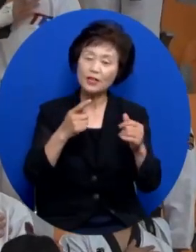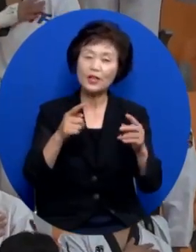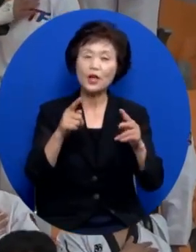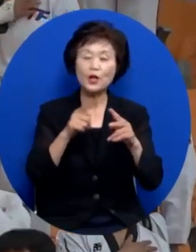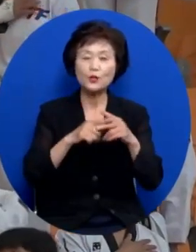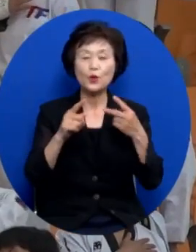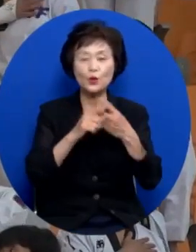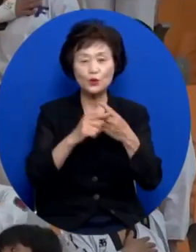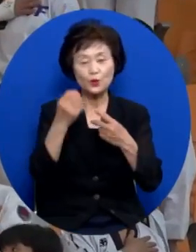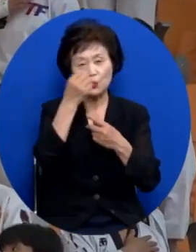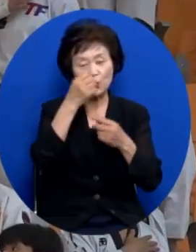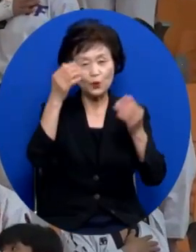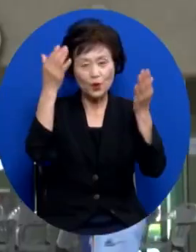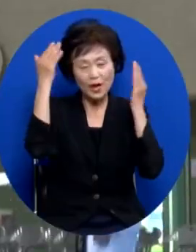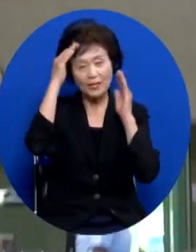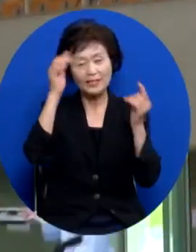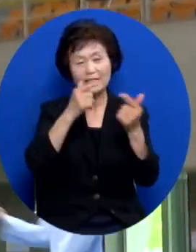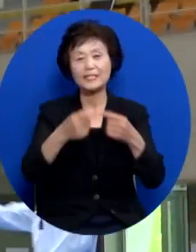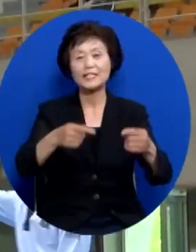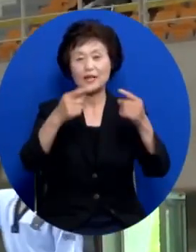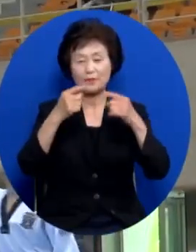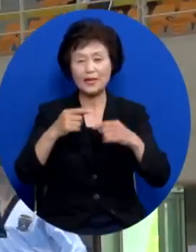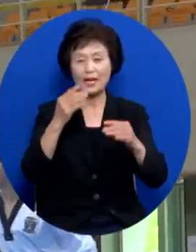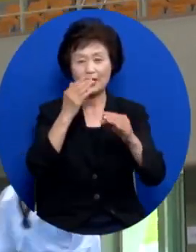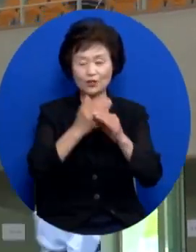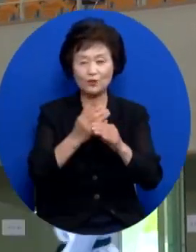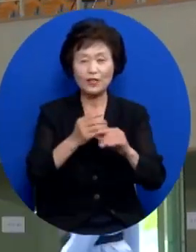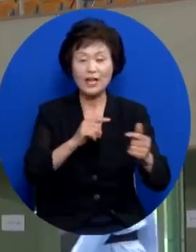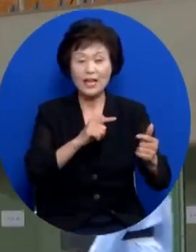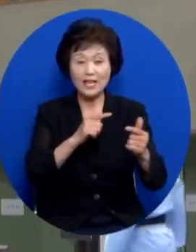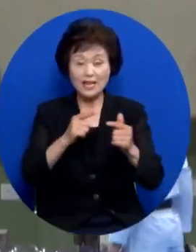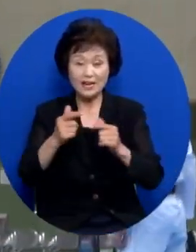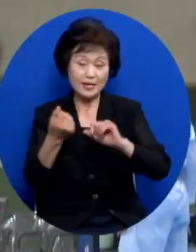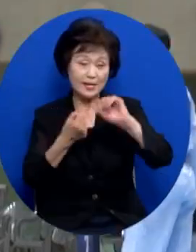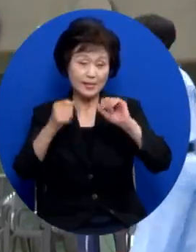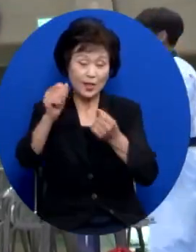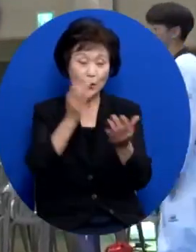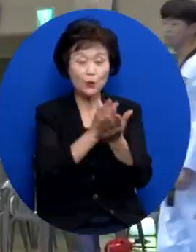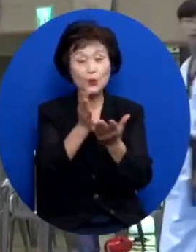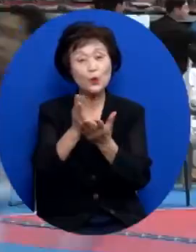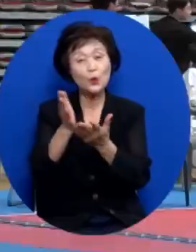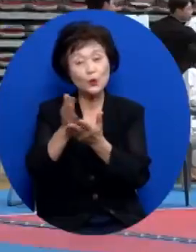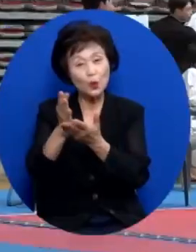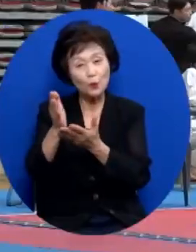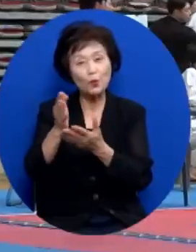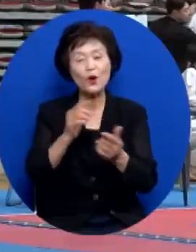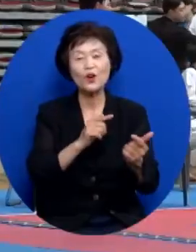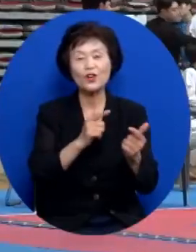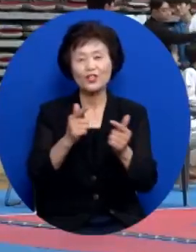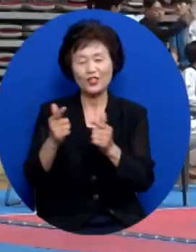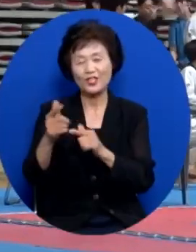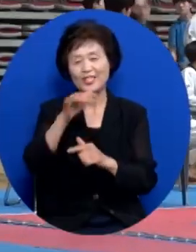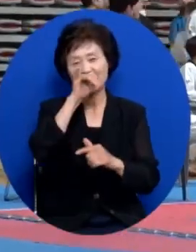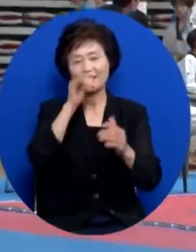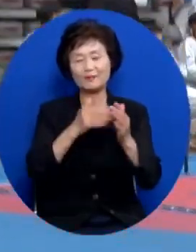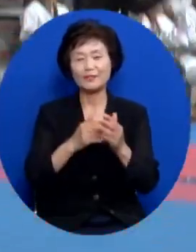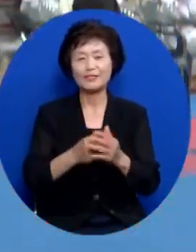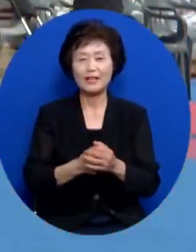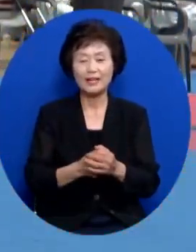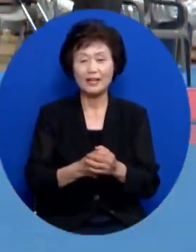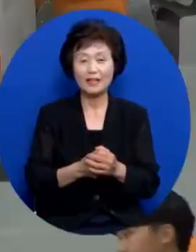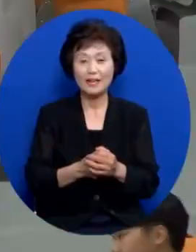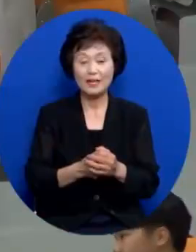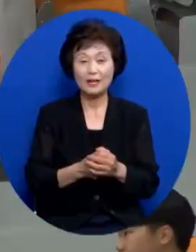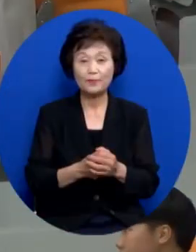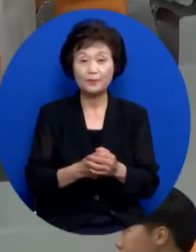가운데 수직축 회전격파, 수평축 회전격파, 채공도약격파, 종합격파 부문으로 진행됐습니다.